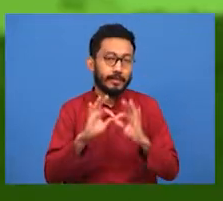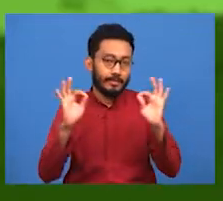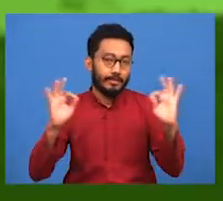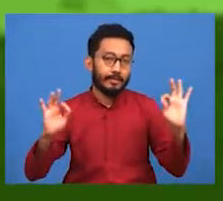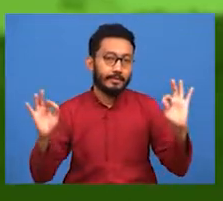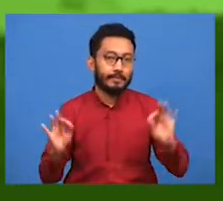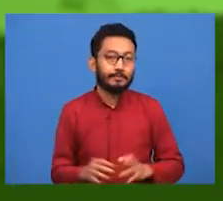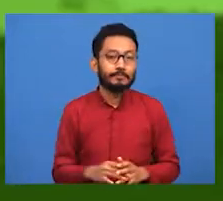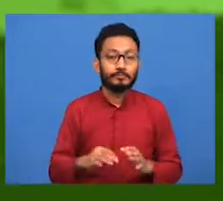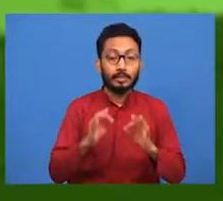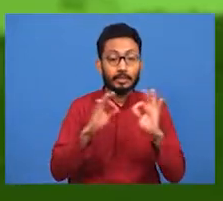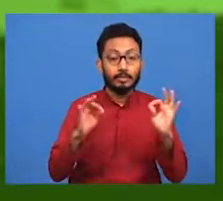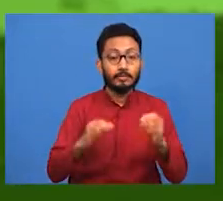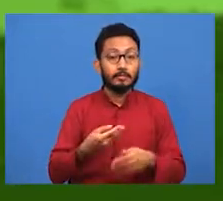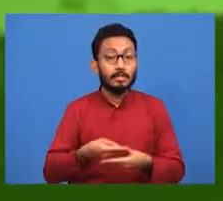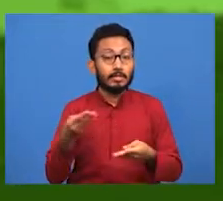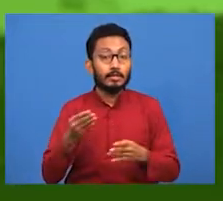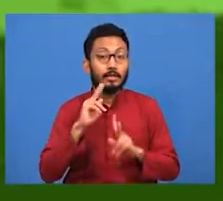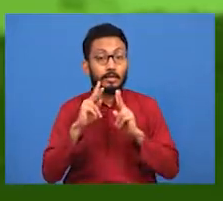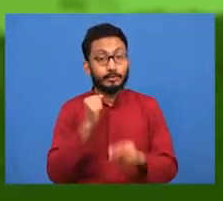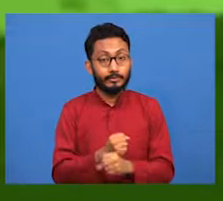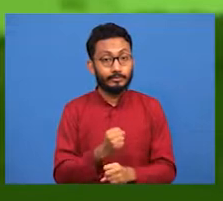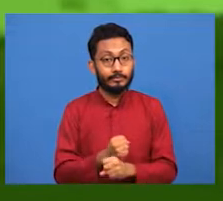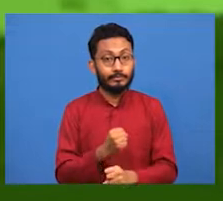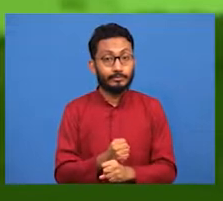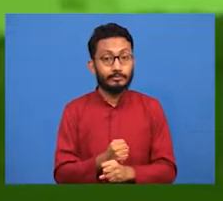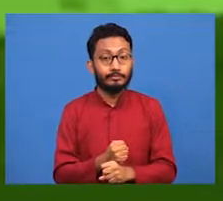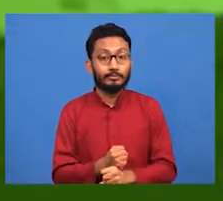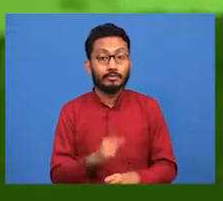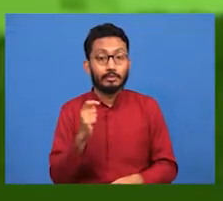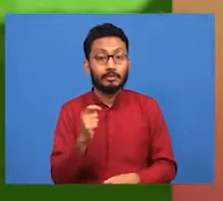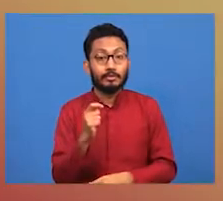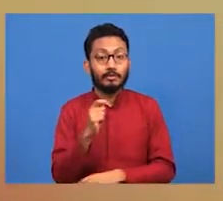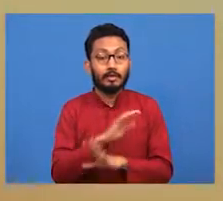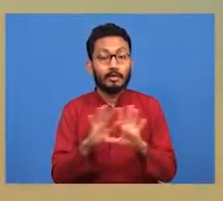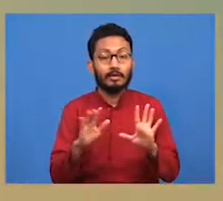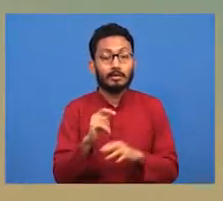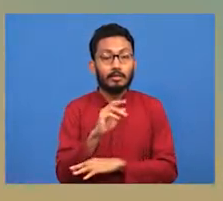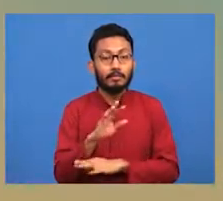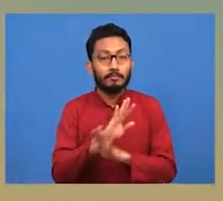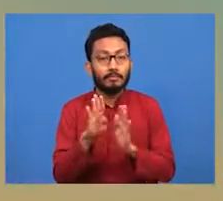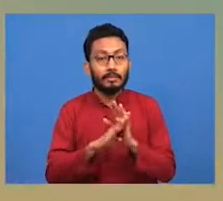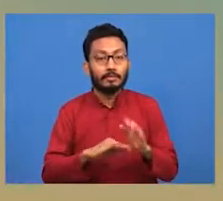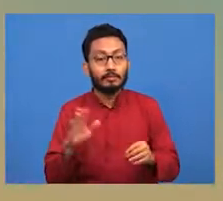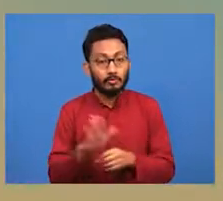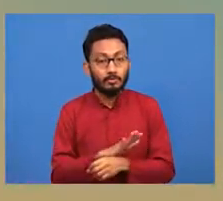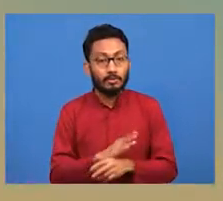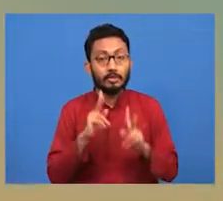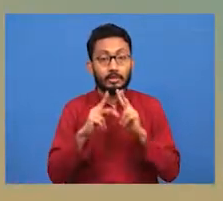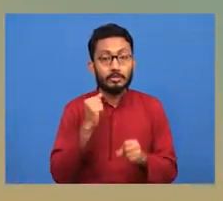Contoh ayat bagi kata kerja aktif tak transitif berpelengkap yang pertama. Kereta